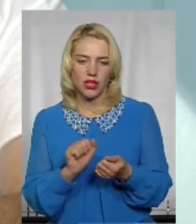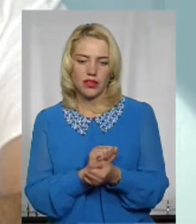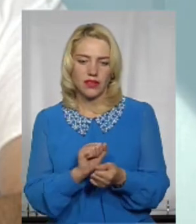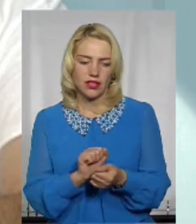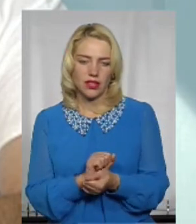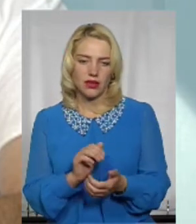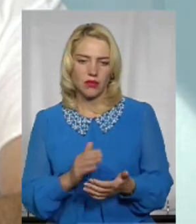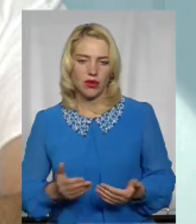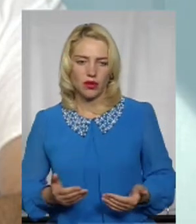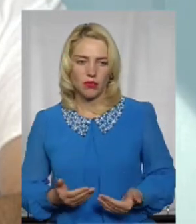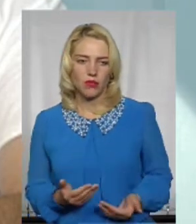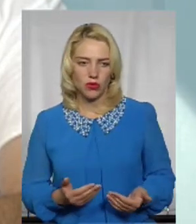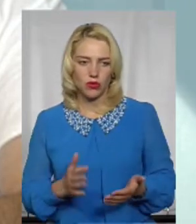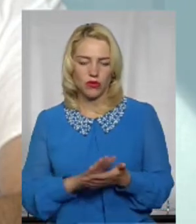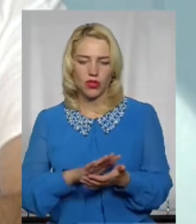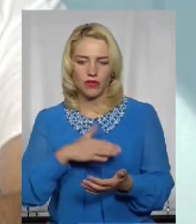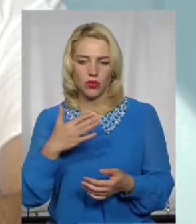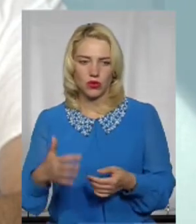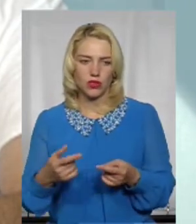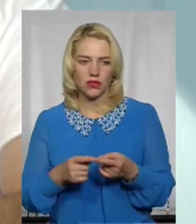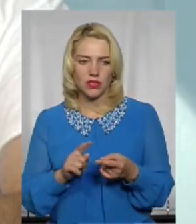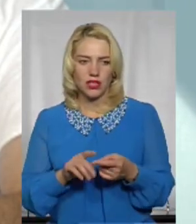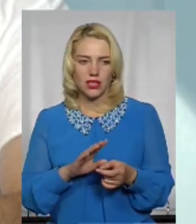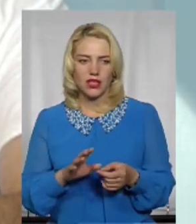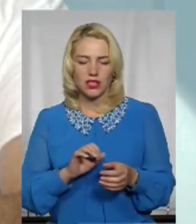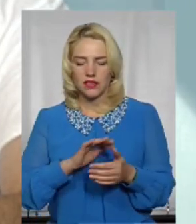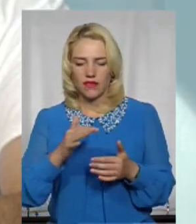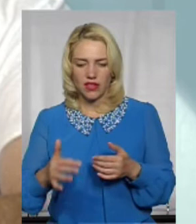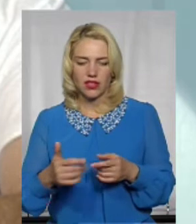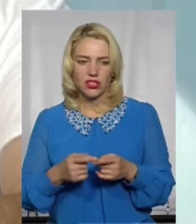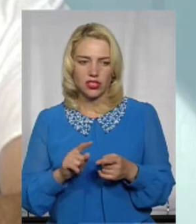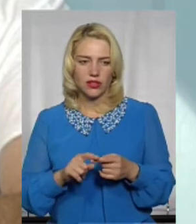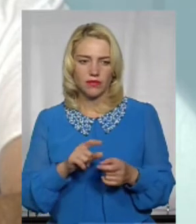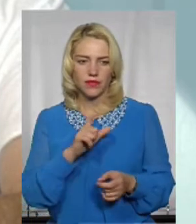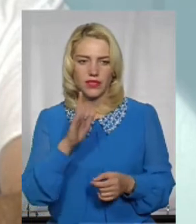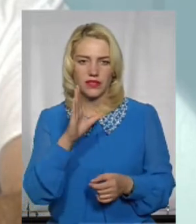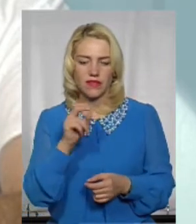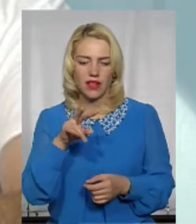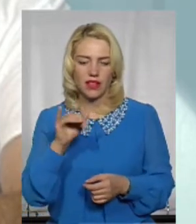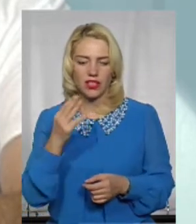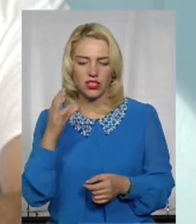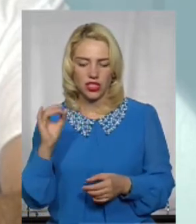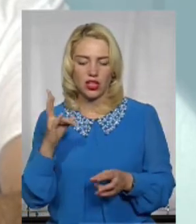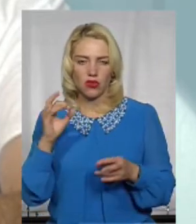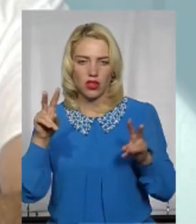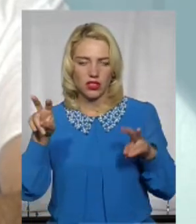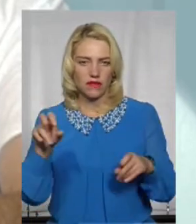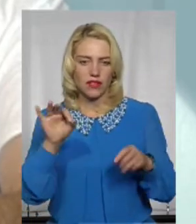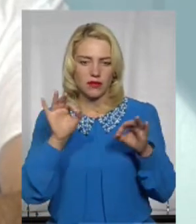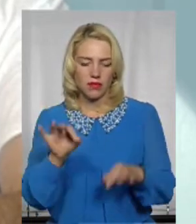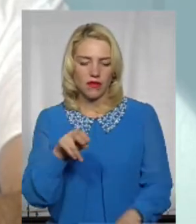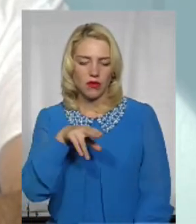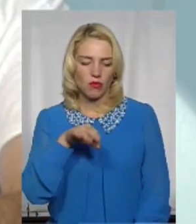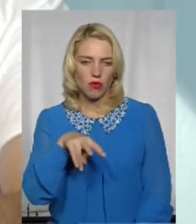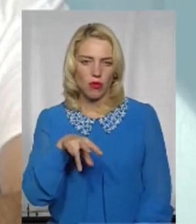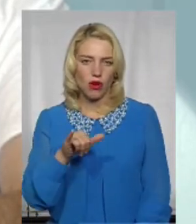побутових відходів, бо це не звалище, це в принципі, воно то звалище, але має воно статус полігону твердих побутових відходів.